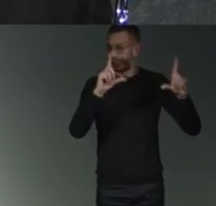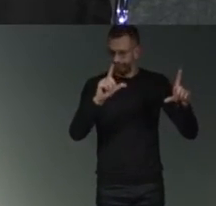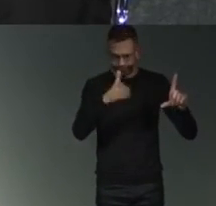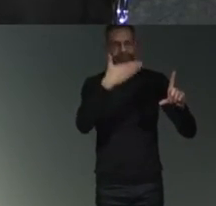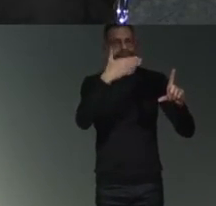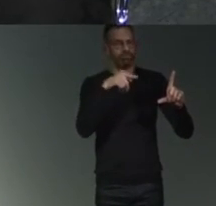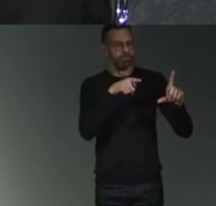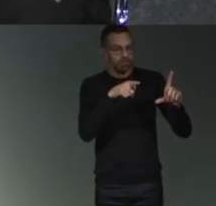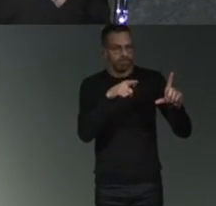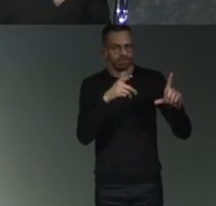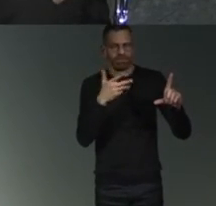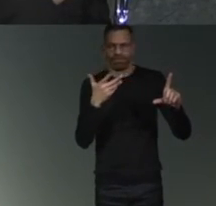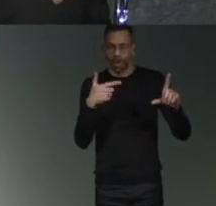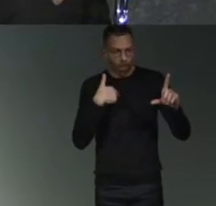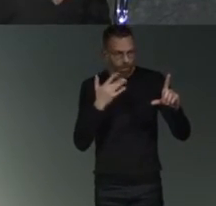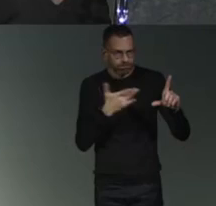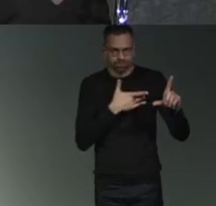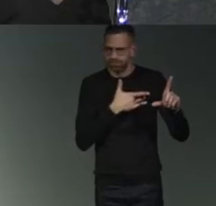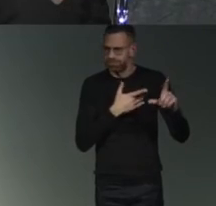m'a beaucoup plu.